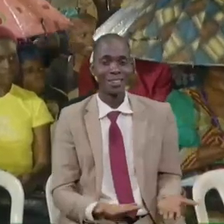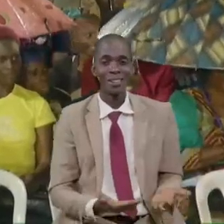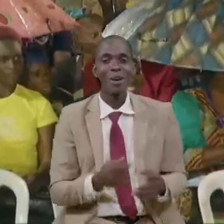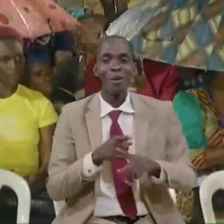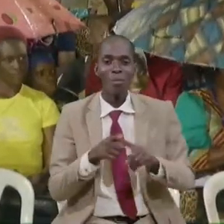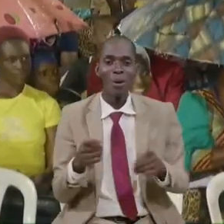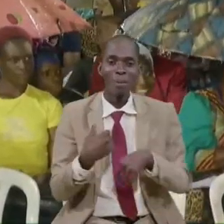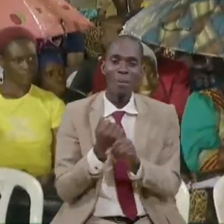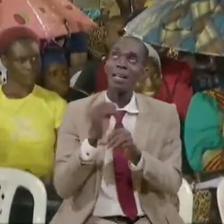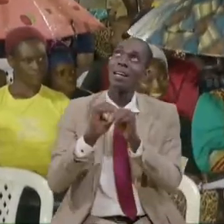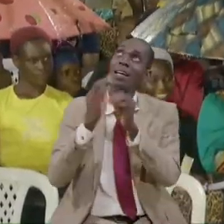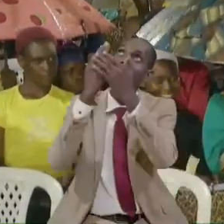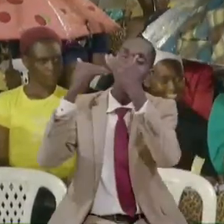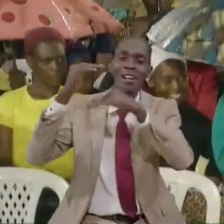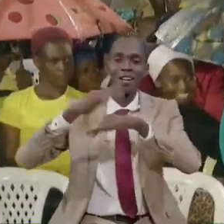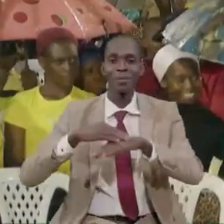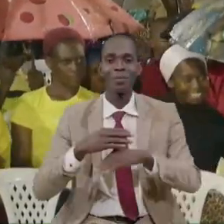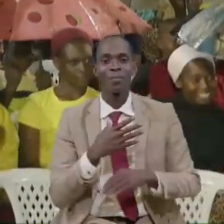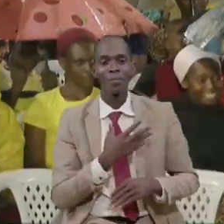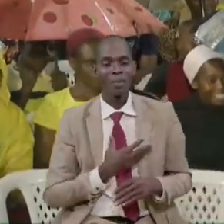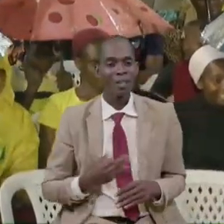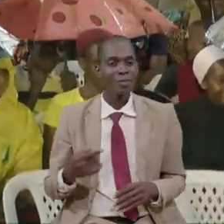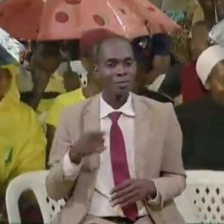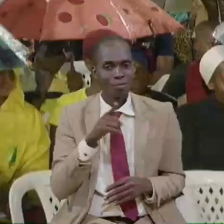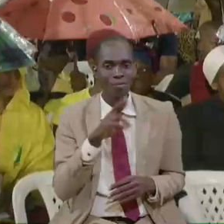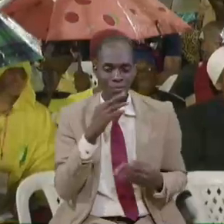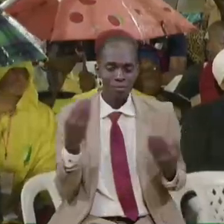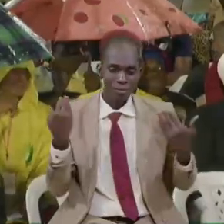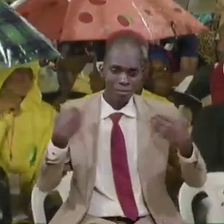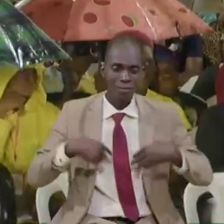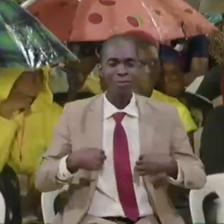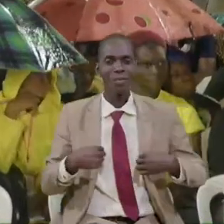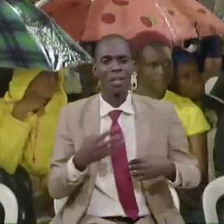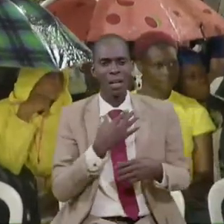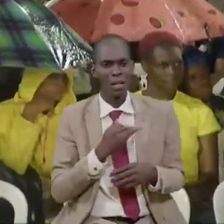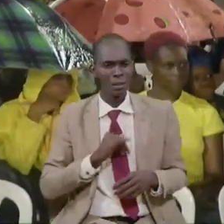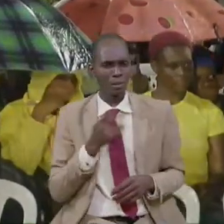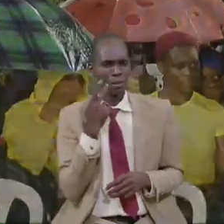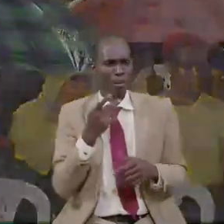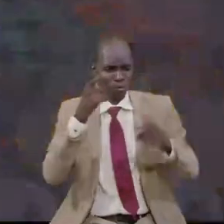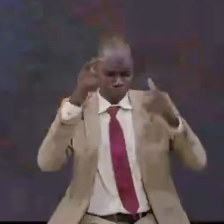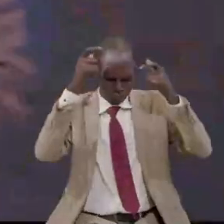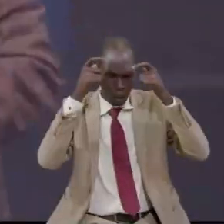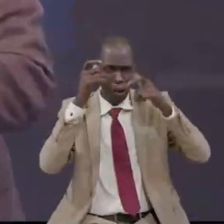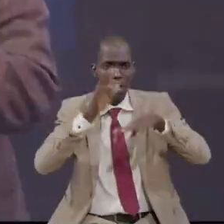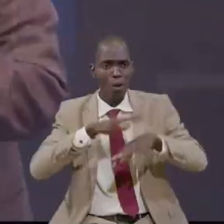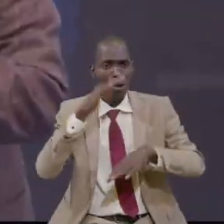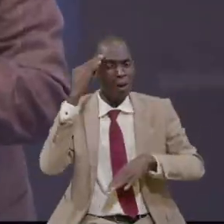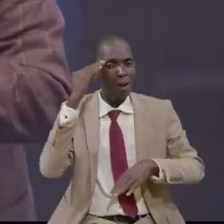créé au ciel. Et maintenant, vous en êtes revêtu. Je vois la couronne sur votre tête. Et